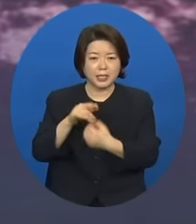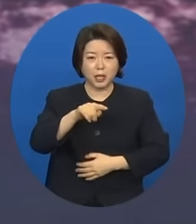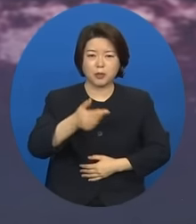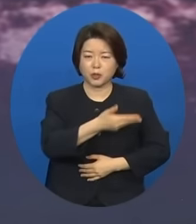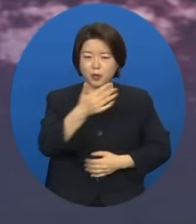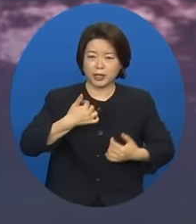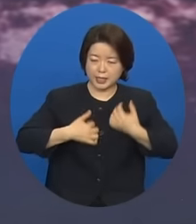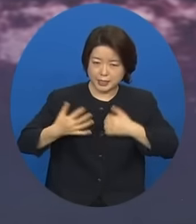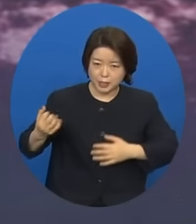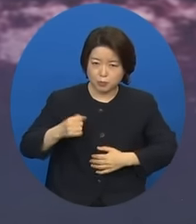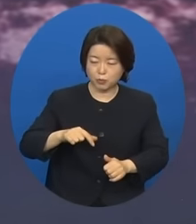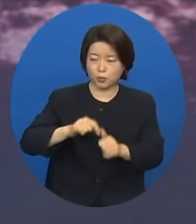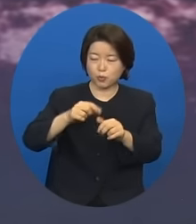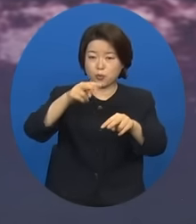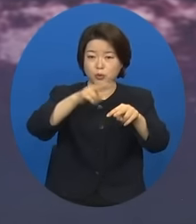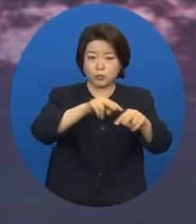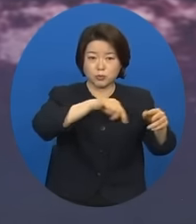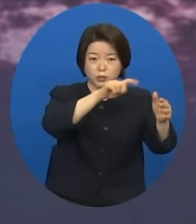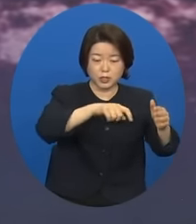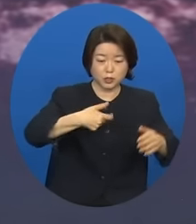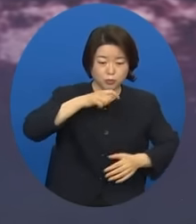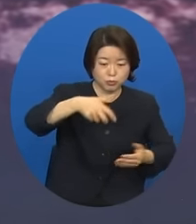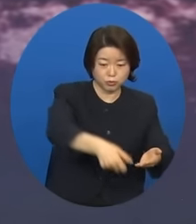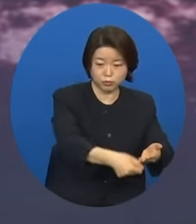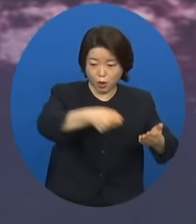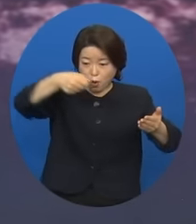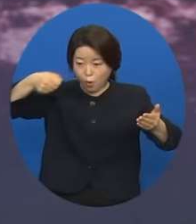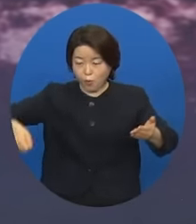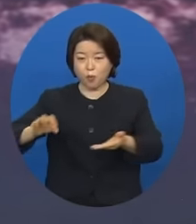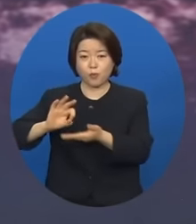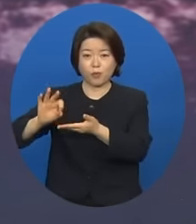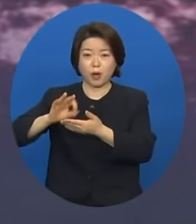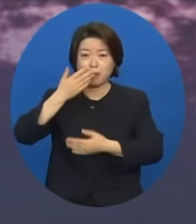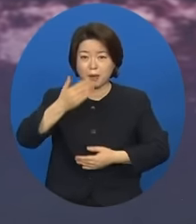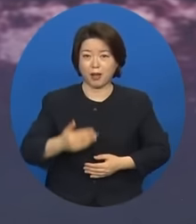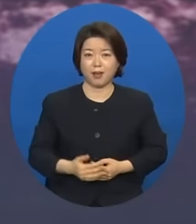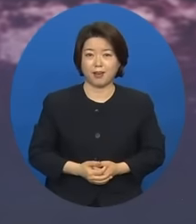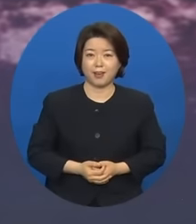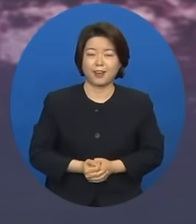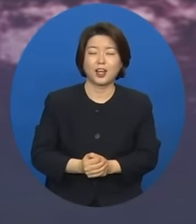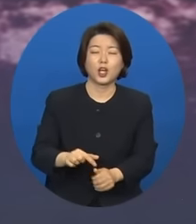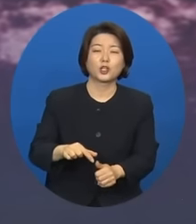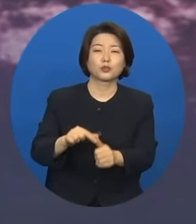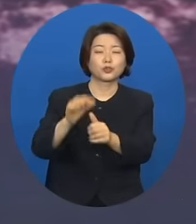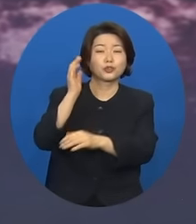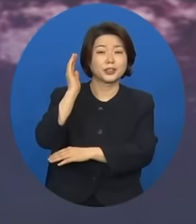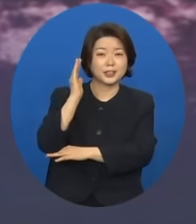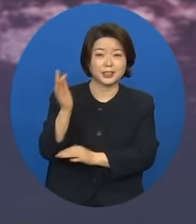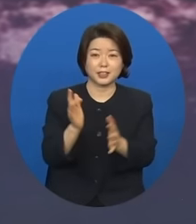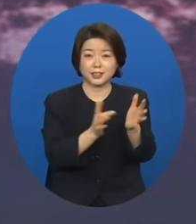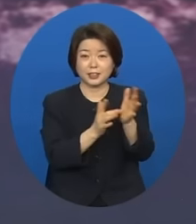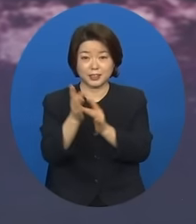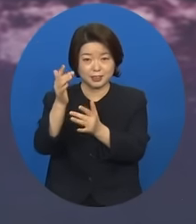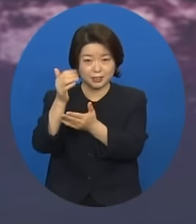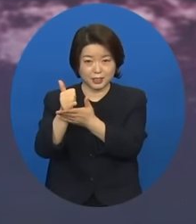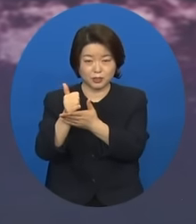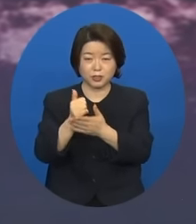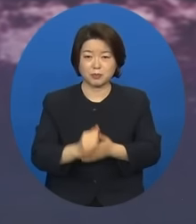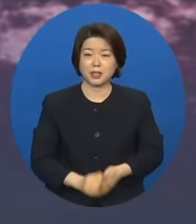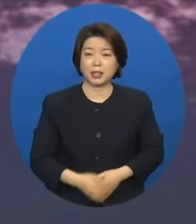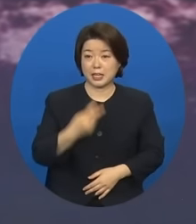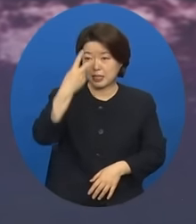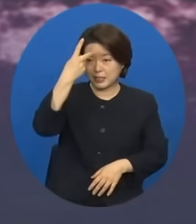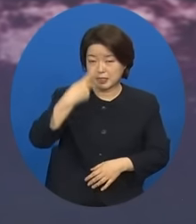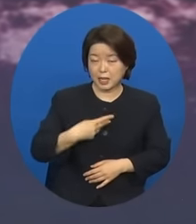우물들에서 물을 기르리이다 자이 구원의 이야기를 예수님이 사마리아 여인과 어디서